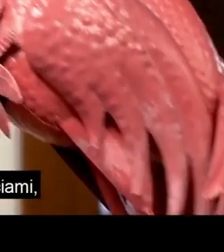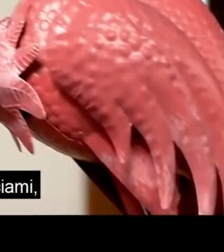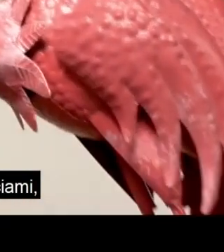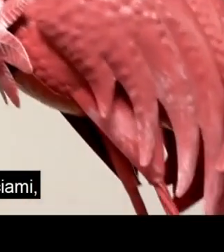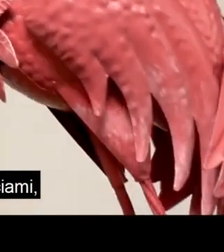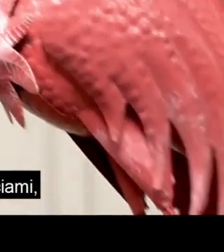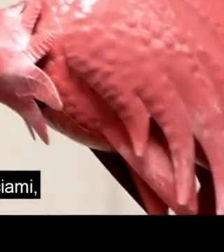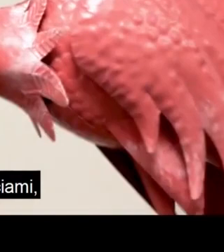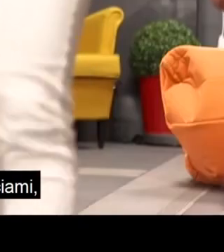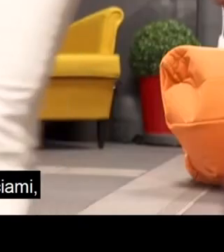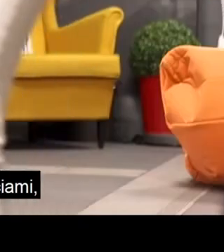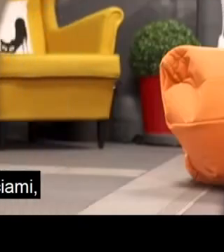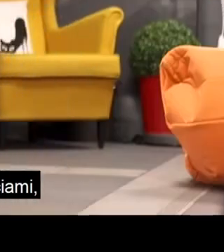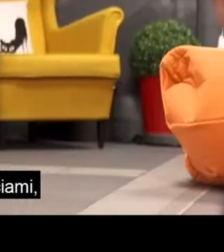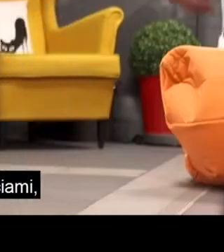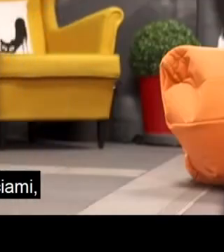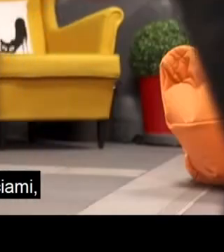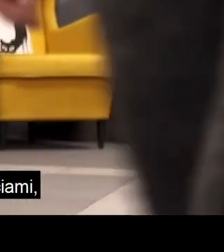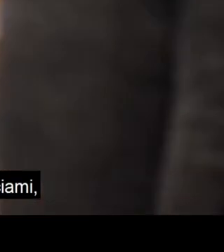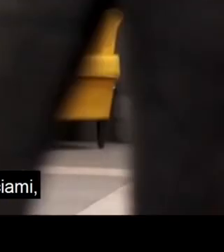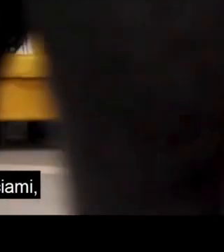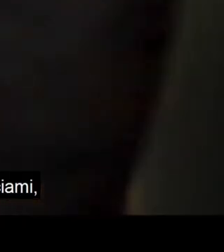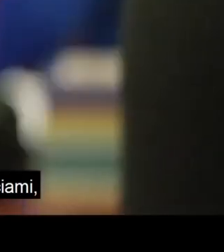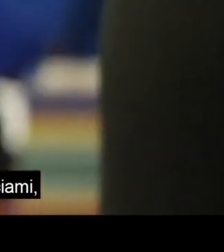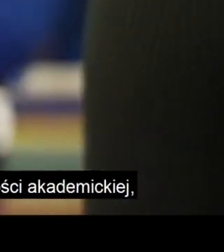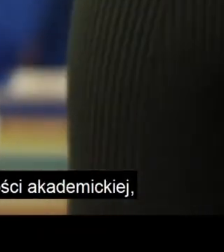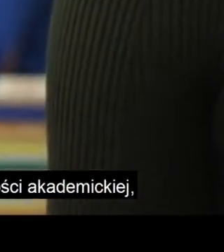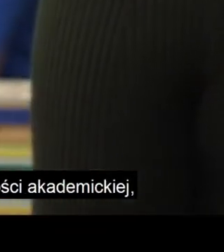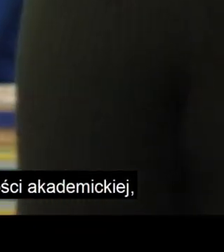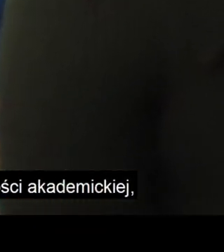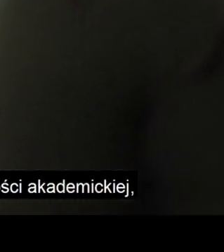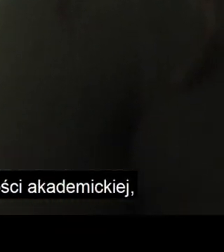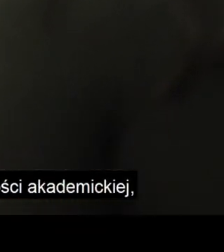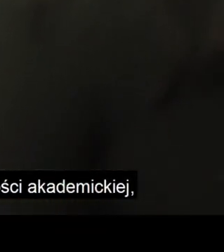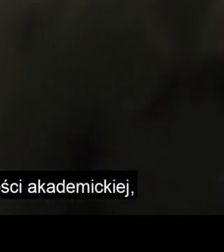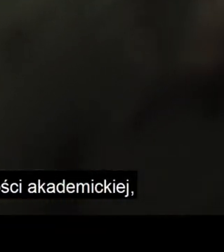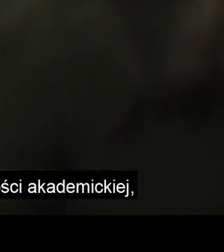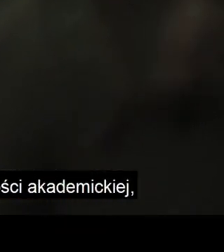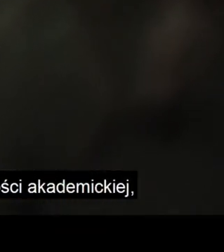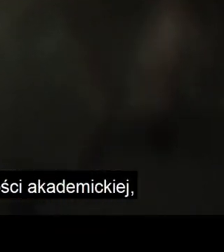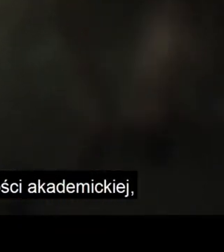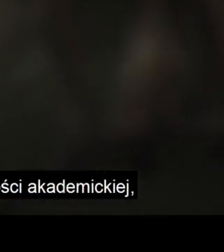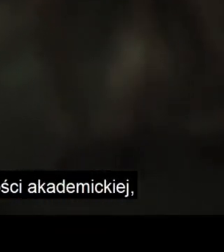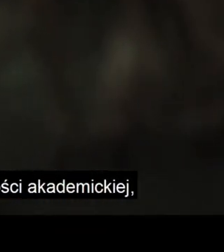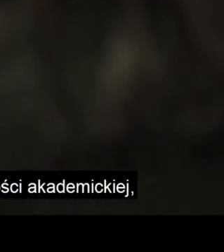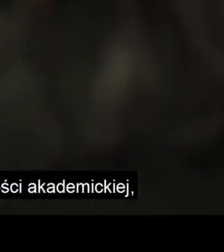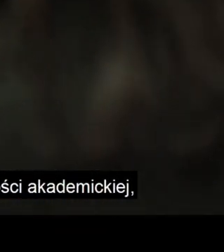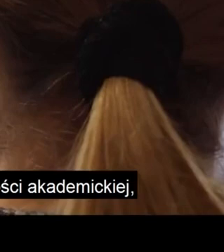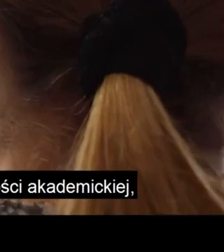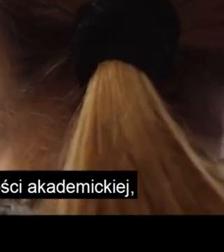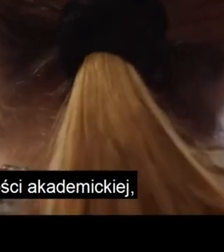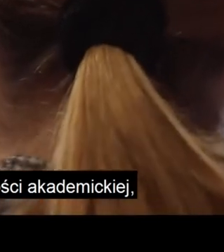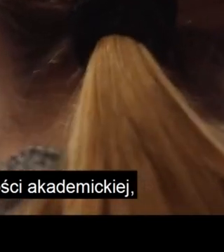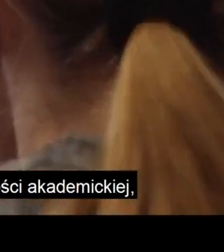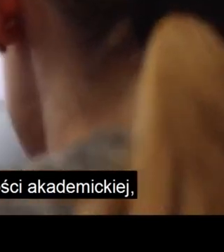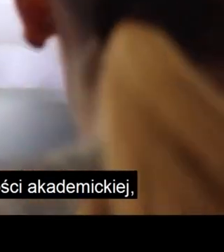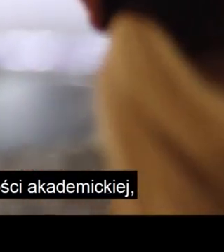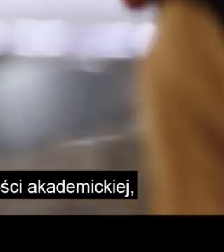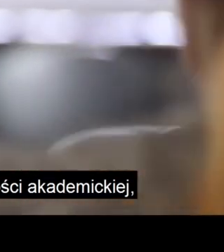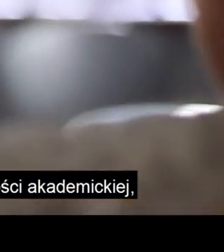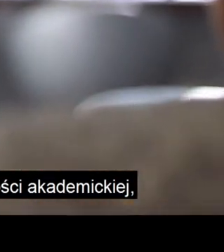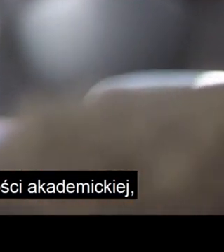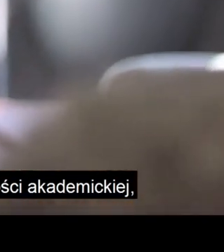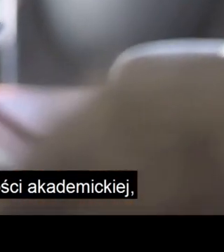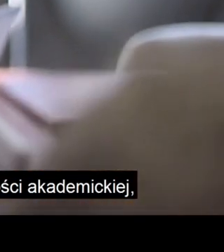się wsparciem dla osób z niepełnosprawnościami, a także organizujący liczne wydarzenia przeznaczone